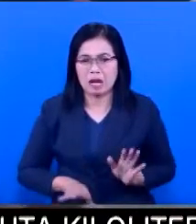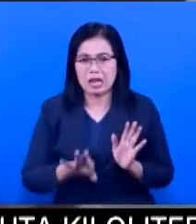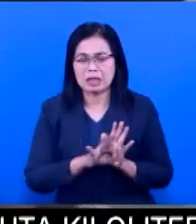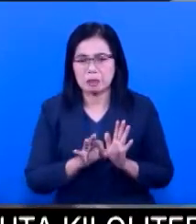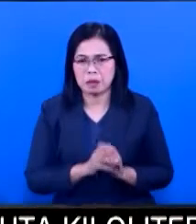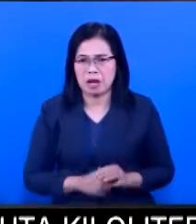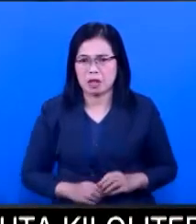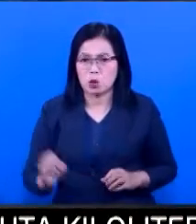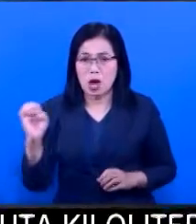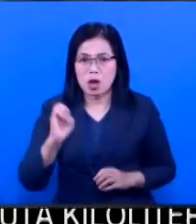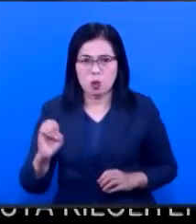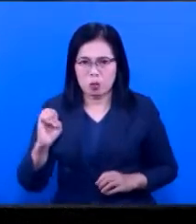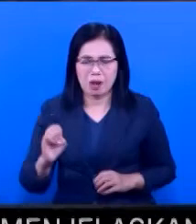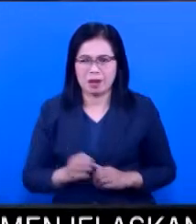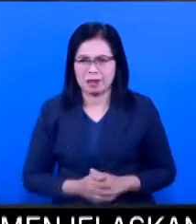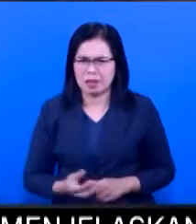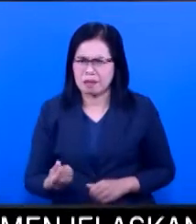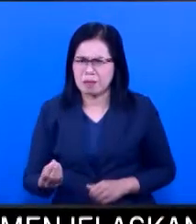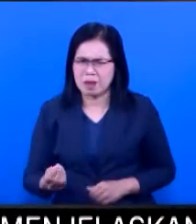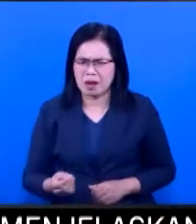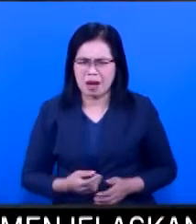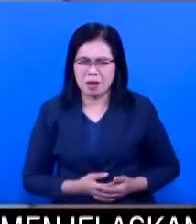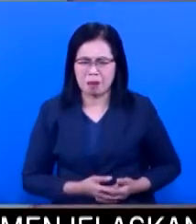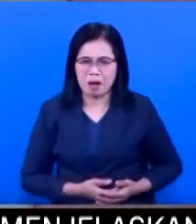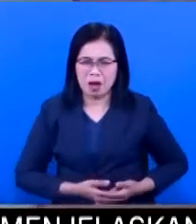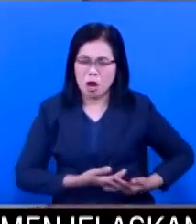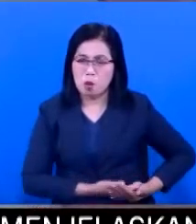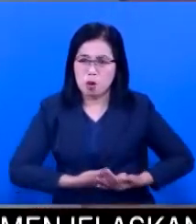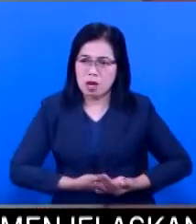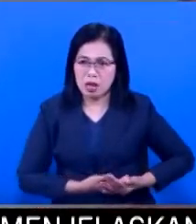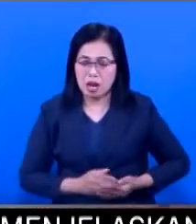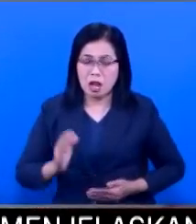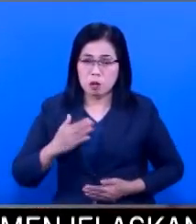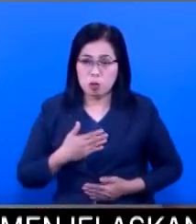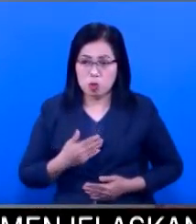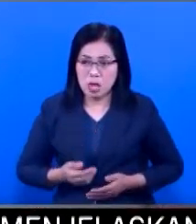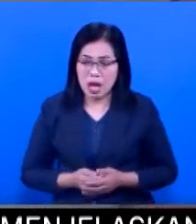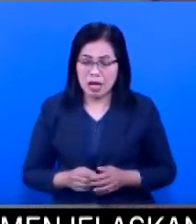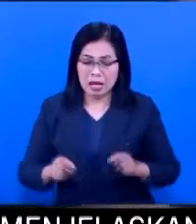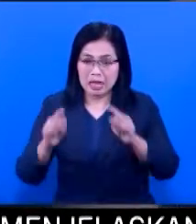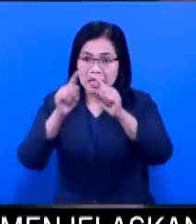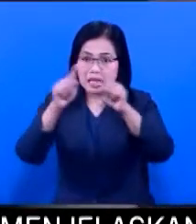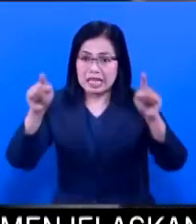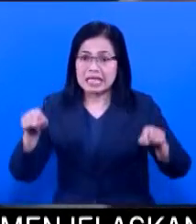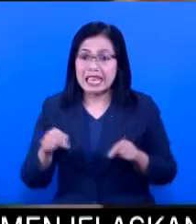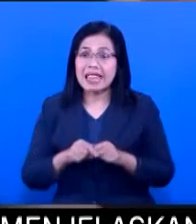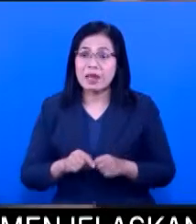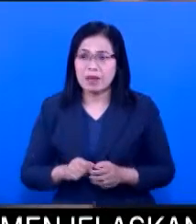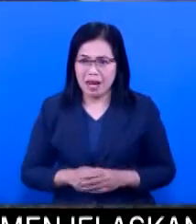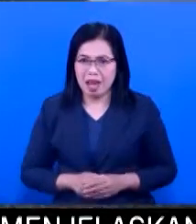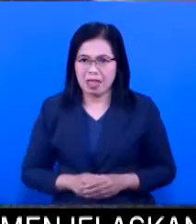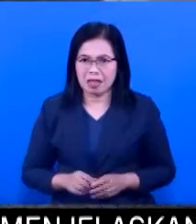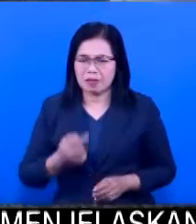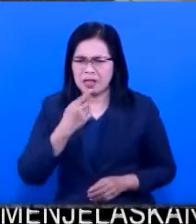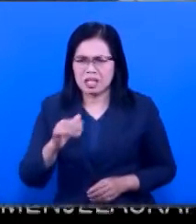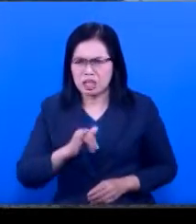Eropa. Bahkan untuk beberapa boneka memiliki sertifikat layaknya akte kelahiran pada manusia. Seperti boneka bernama Chloe